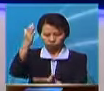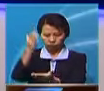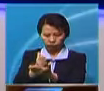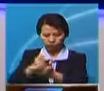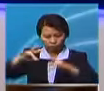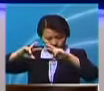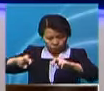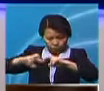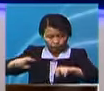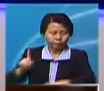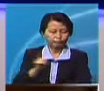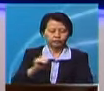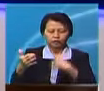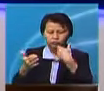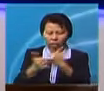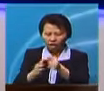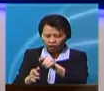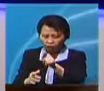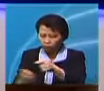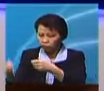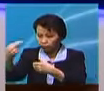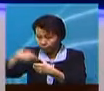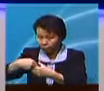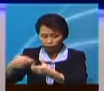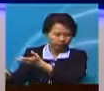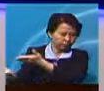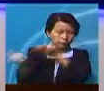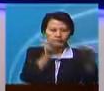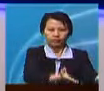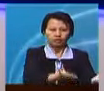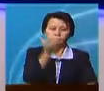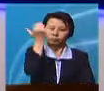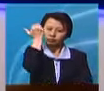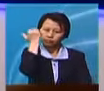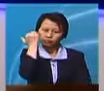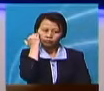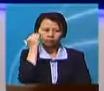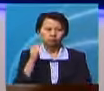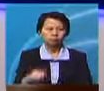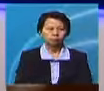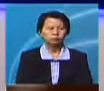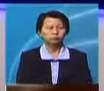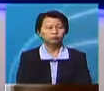menghentikan siasatan sehingga mereka yang terbabit diheret ke muka pengadilan.